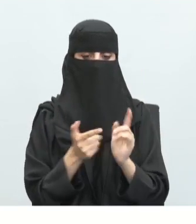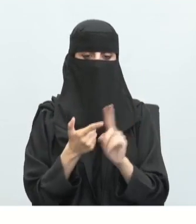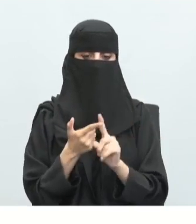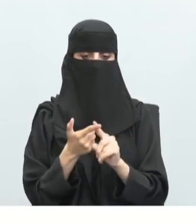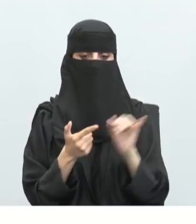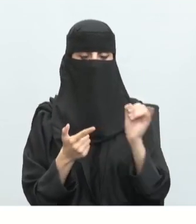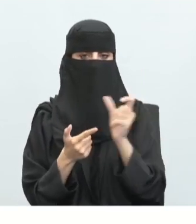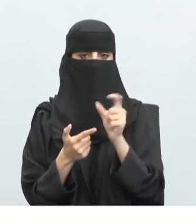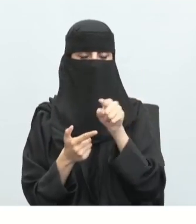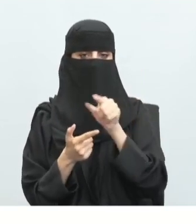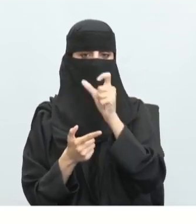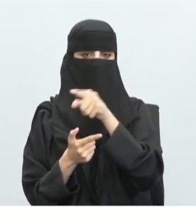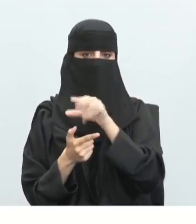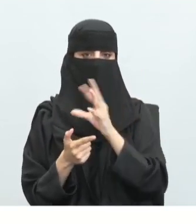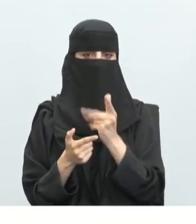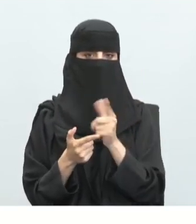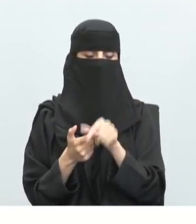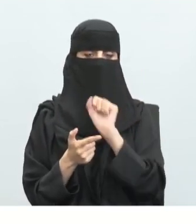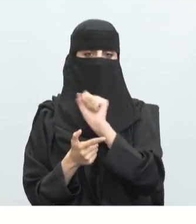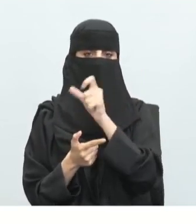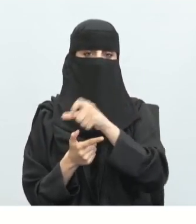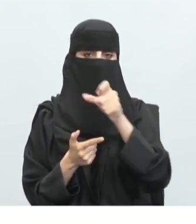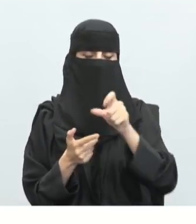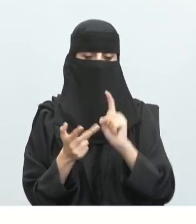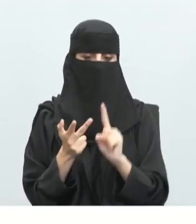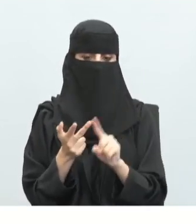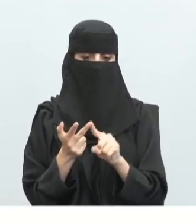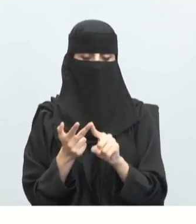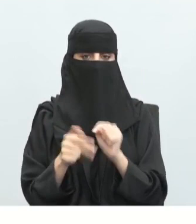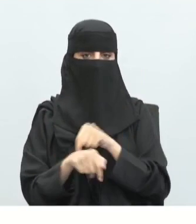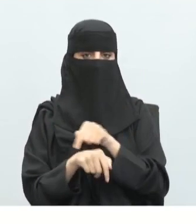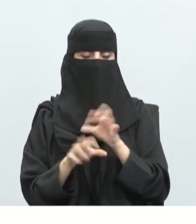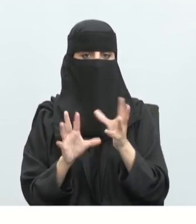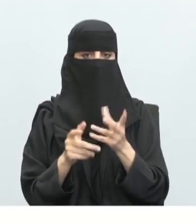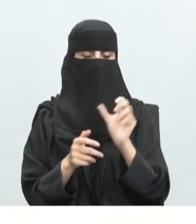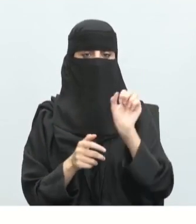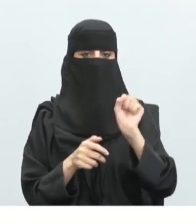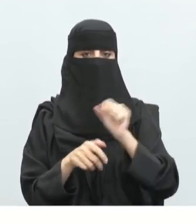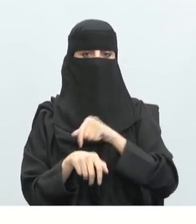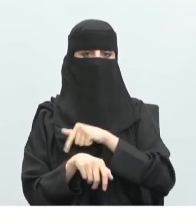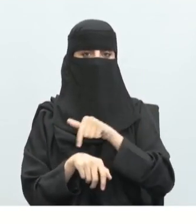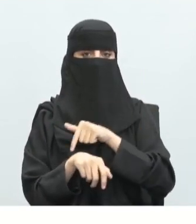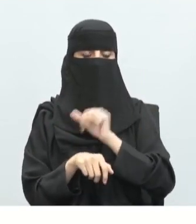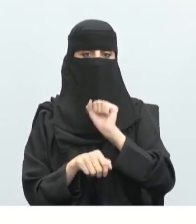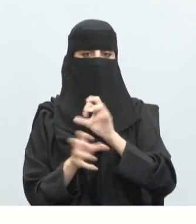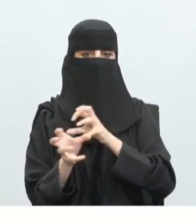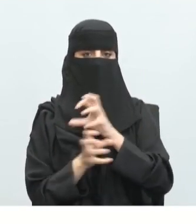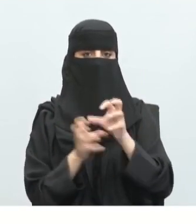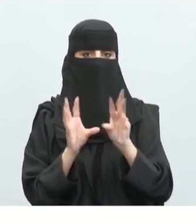والحل من لتعيين الشخصيات متى لتحديد زمن